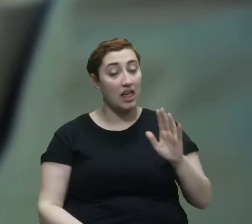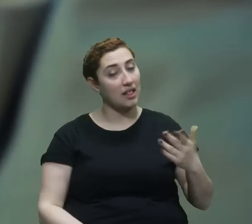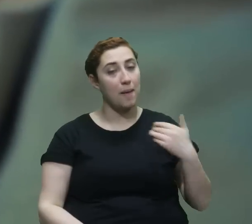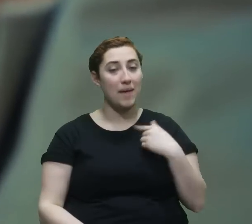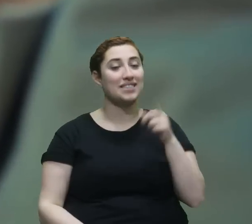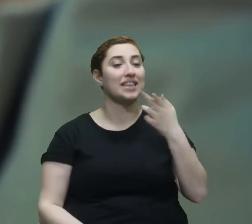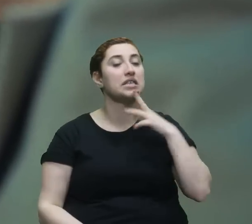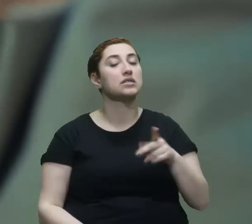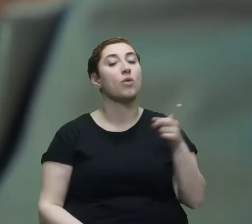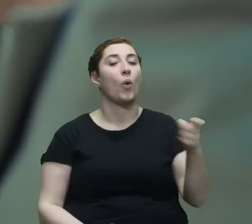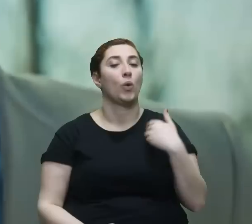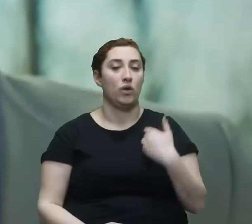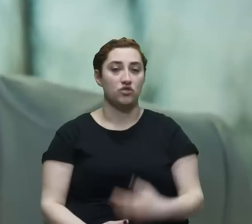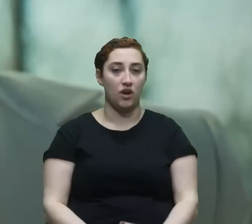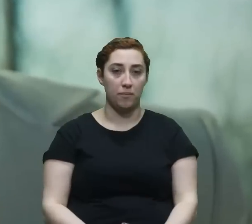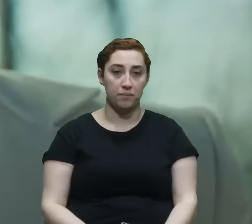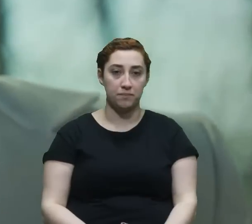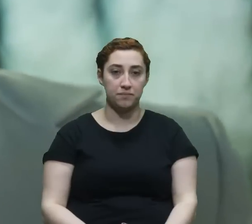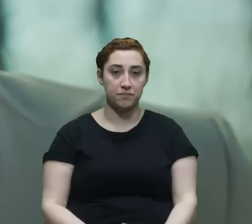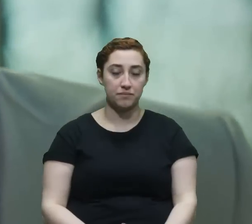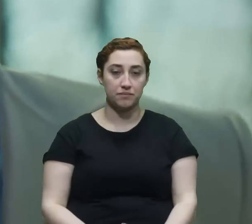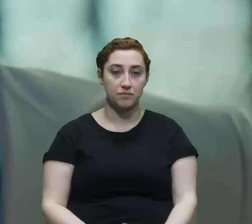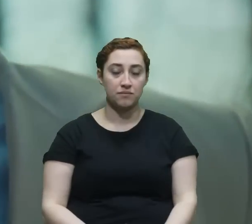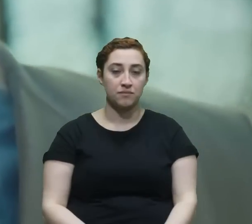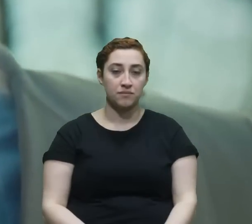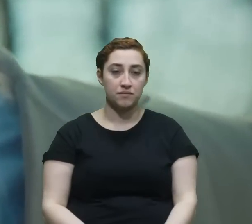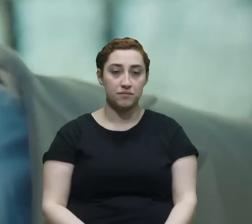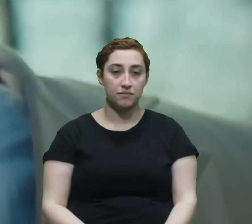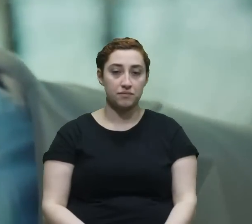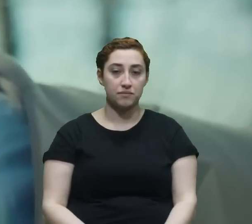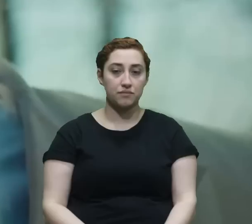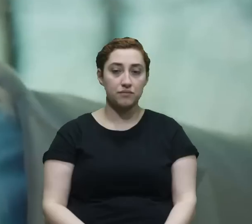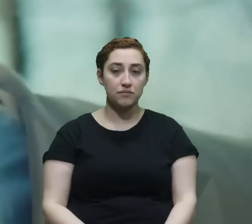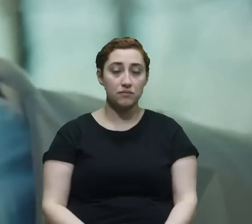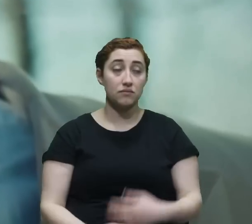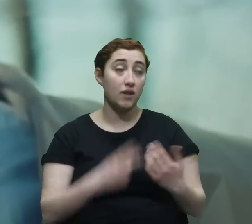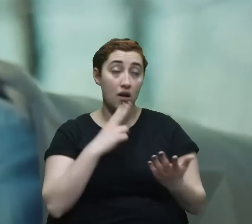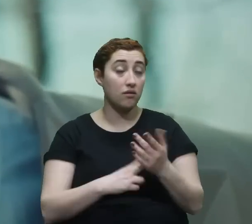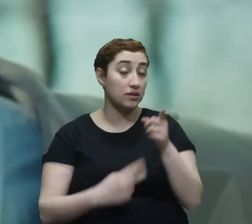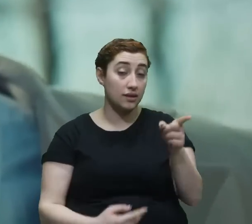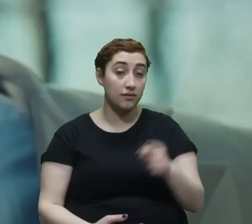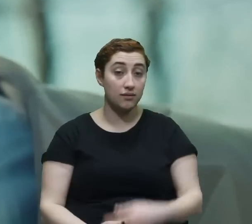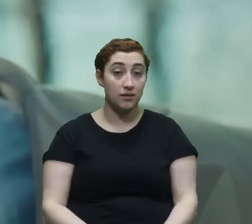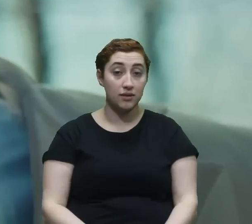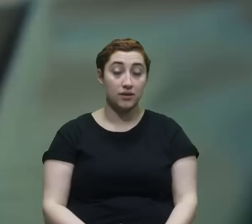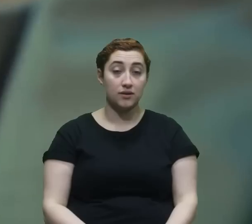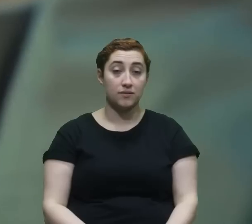ya da ben kızını öldürürüm. Yüce Efendi öfkeyle bakıyor. Karar senin.